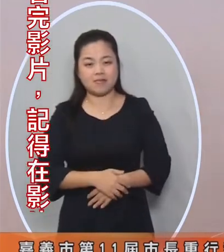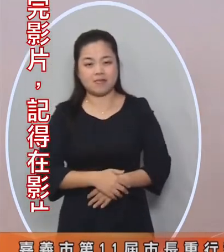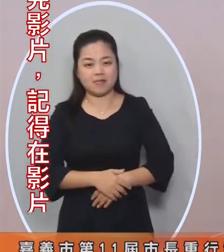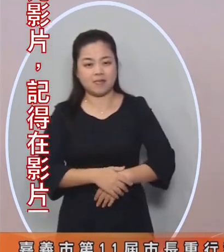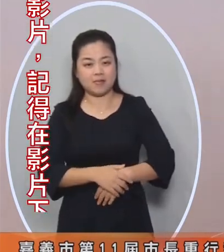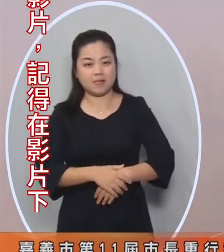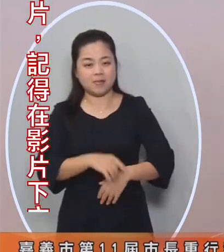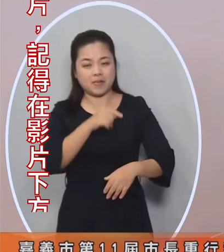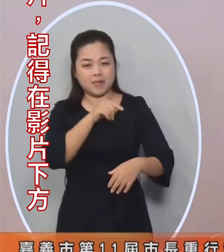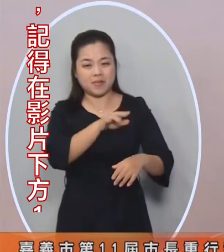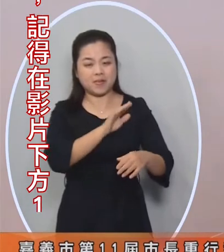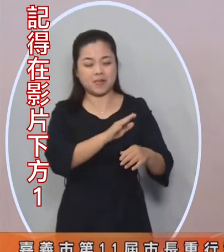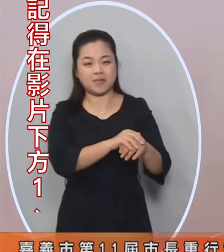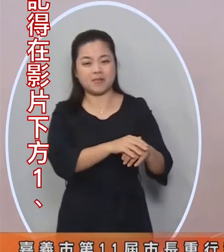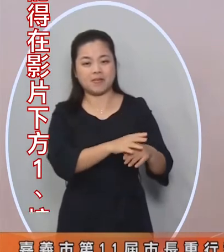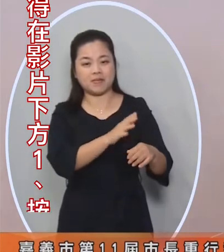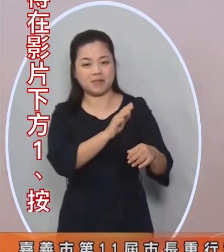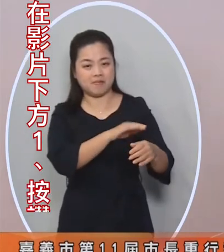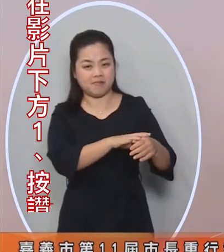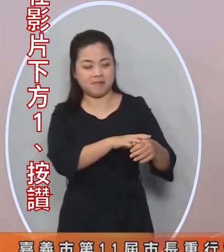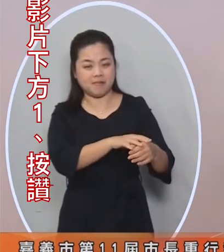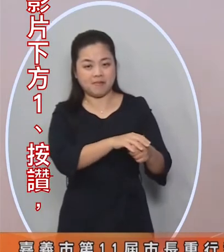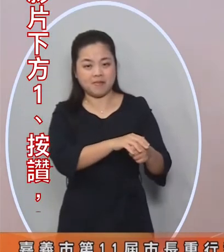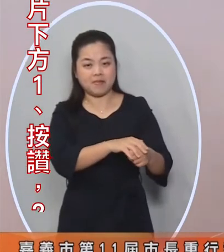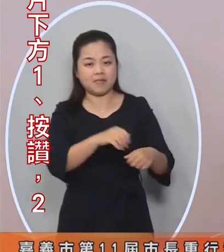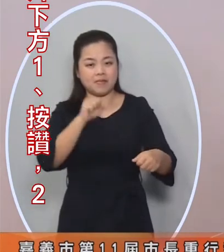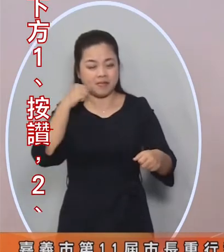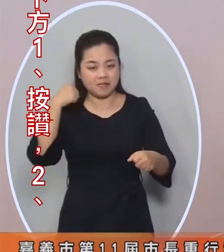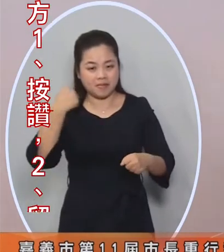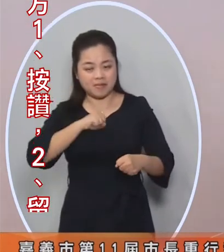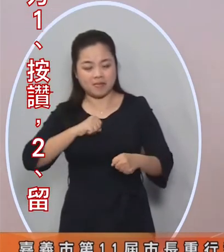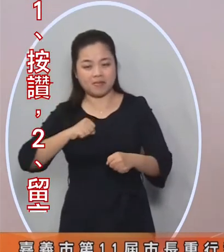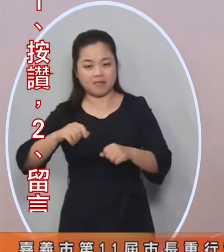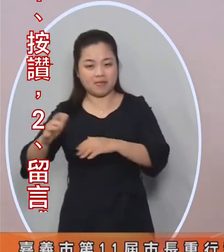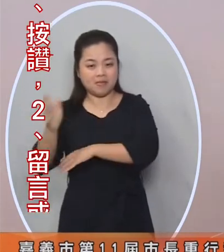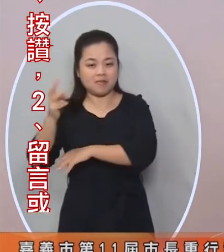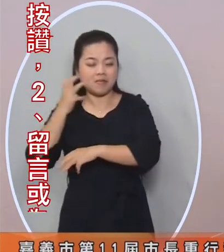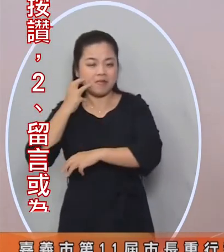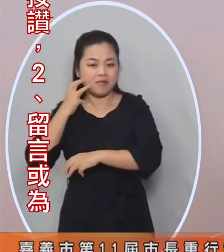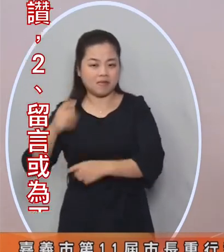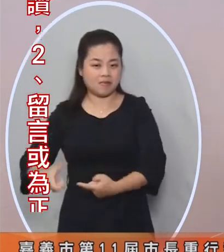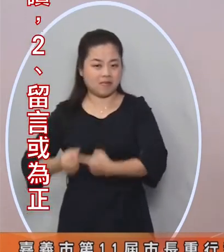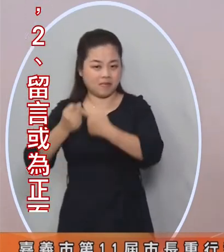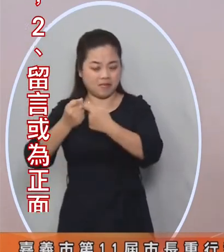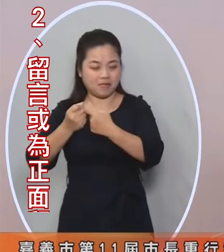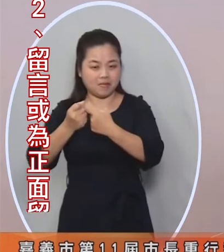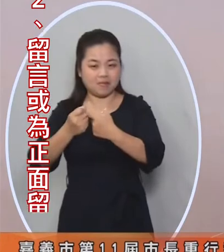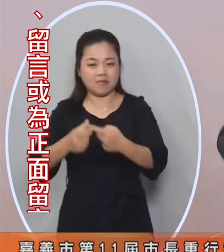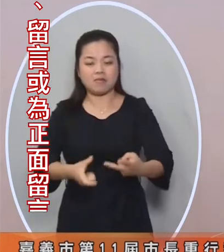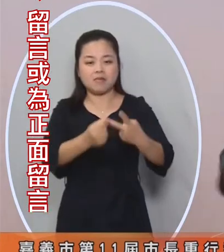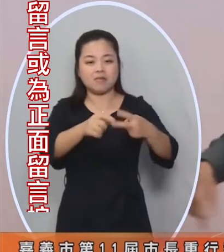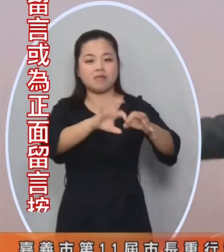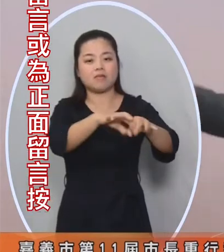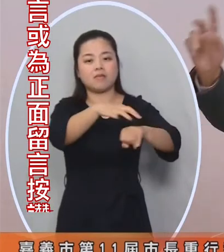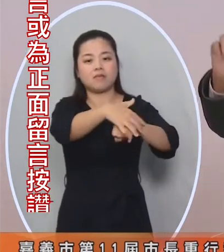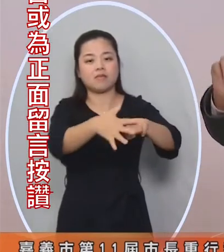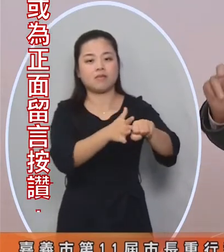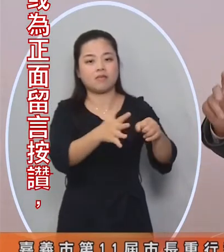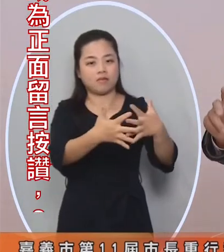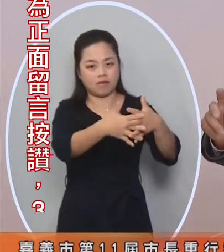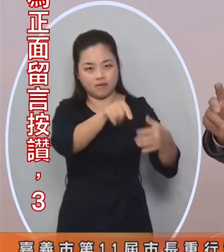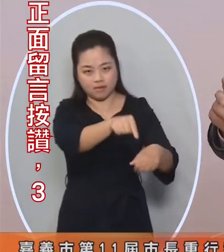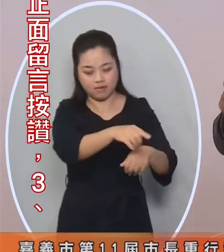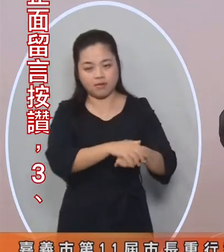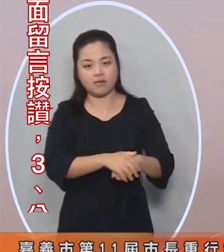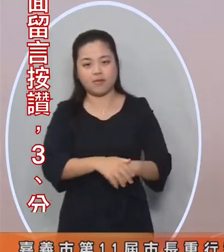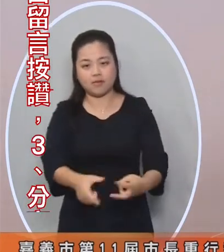清啊，前岛链的，安尼靠着台湾是地缘政治第一关呢，第二关呢是关岛，第三关呢